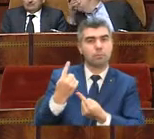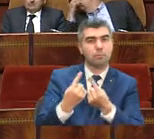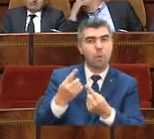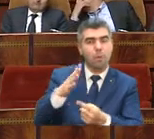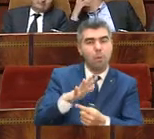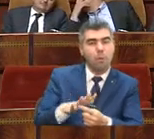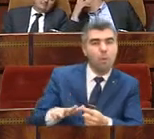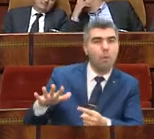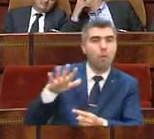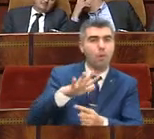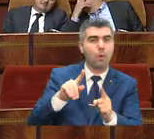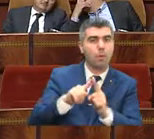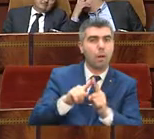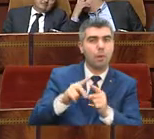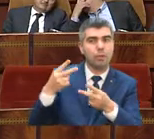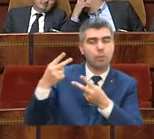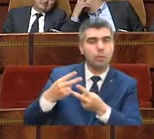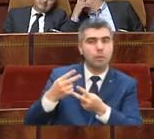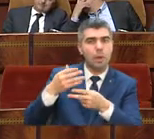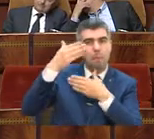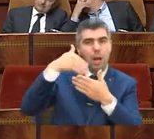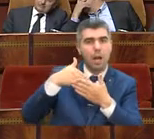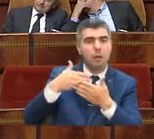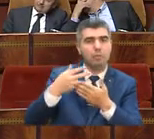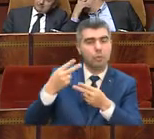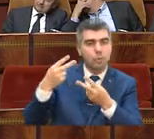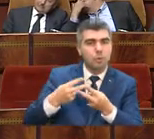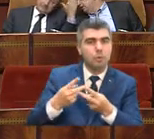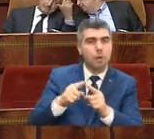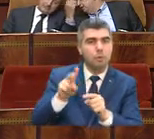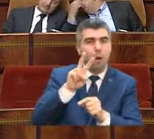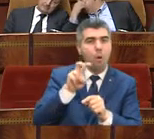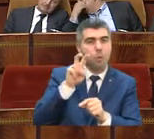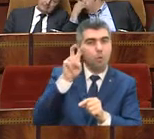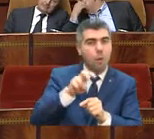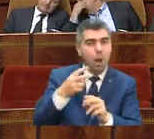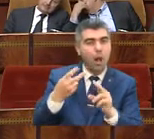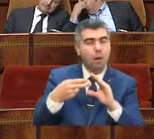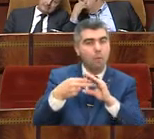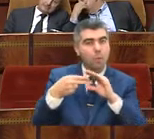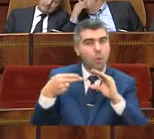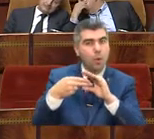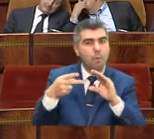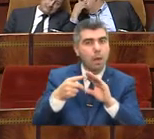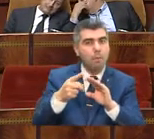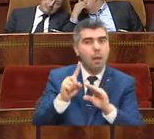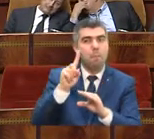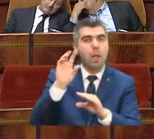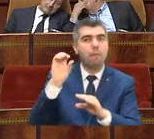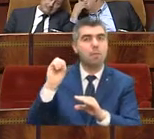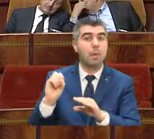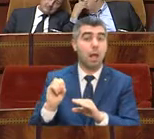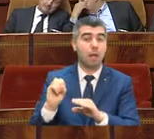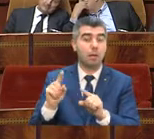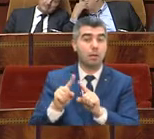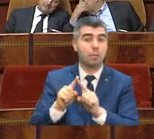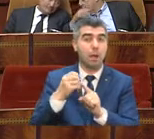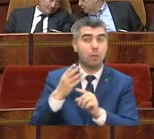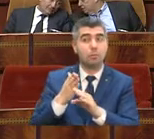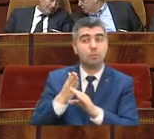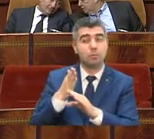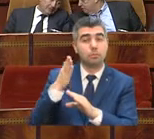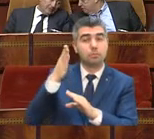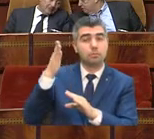المغرب الأجانب راهم العملة الصعبة تترجع 100% للبلاد الأصلي